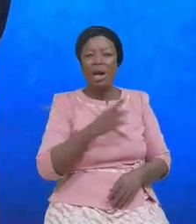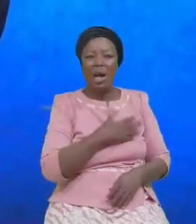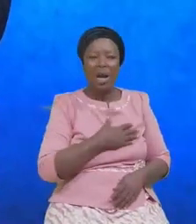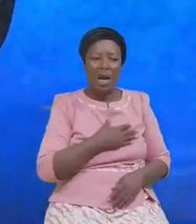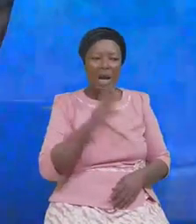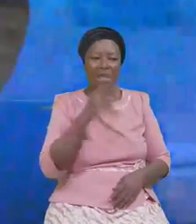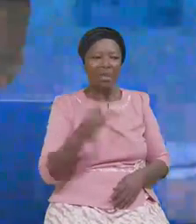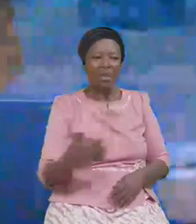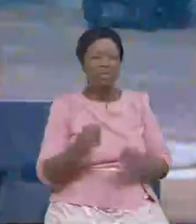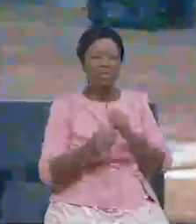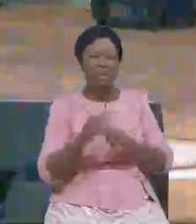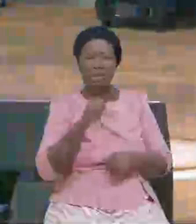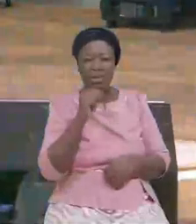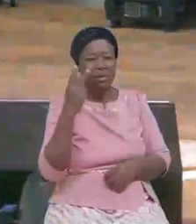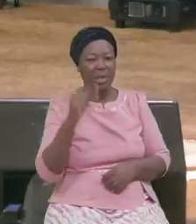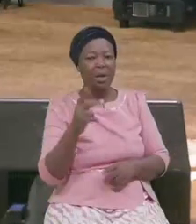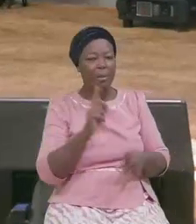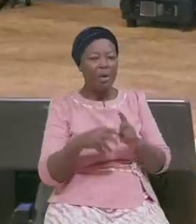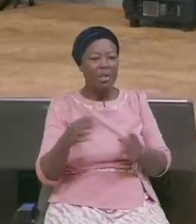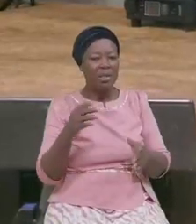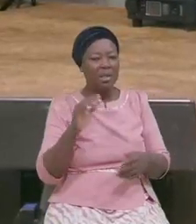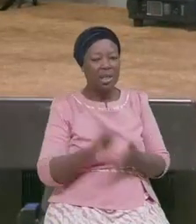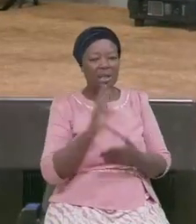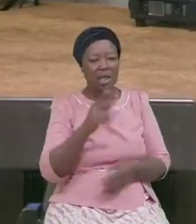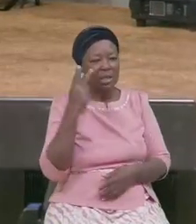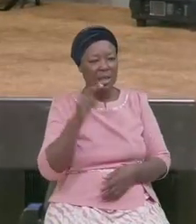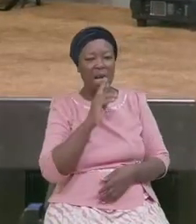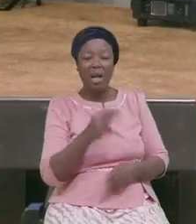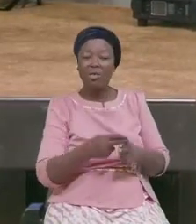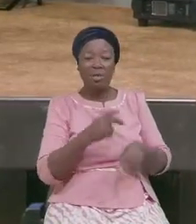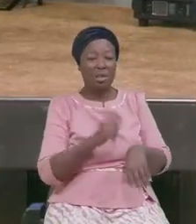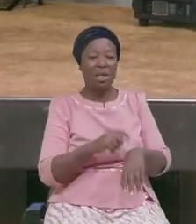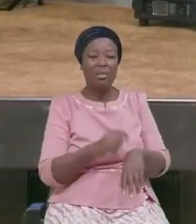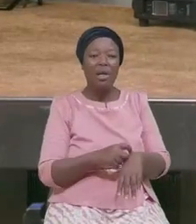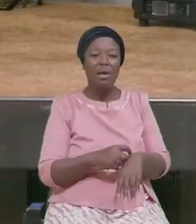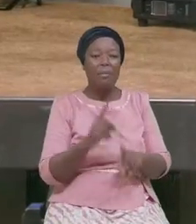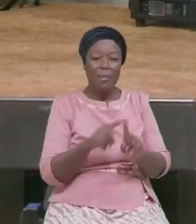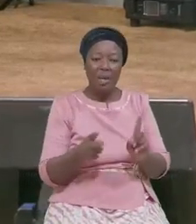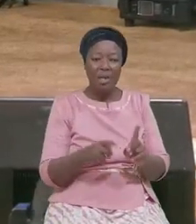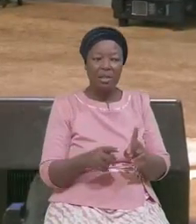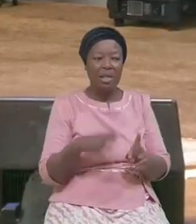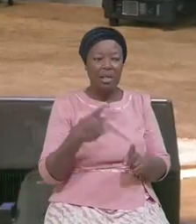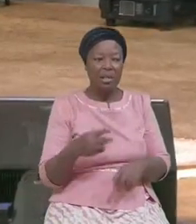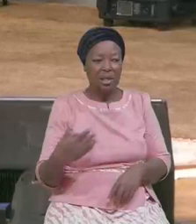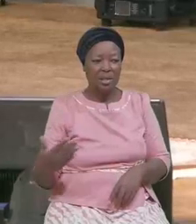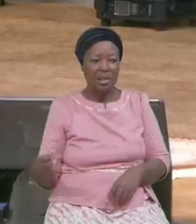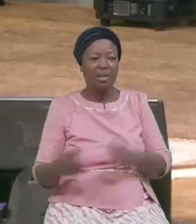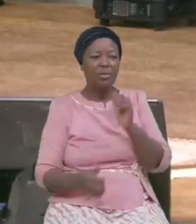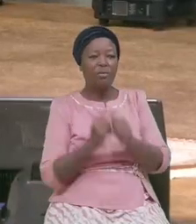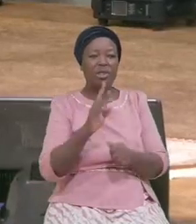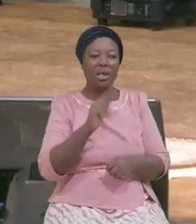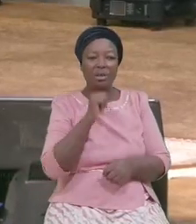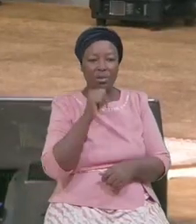sont invisibles, car les choses visibles sont passagères. Et les choses invisibles